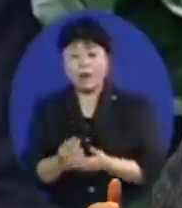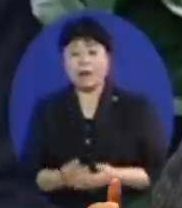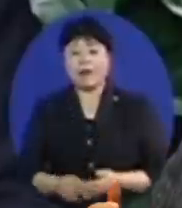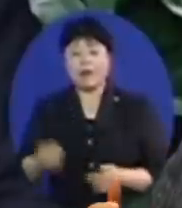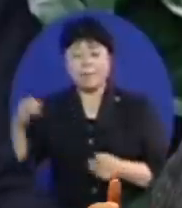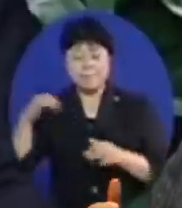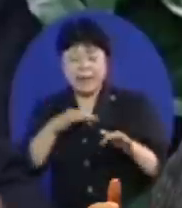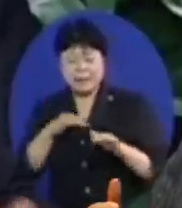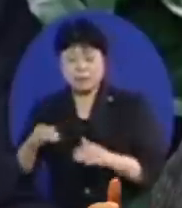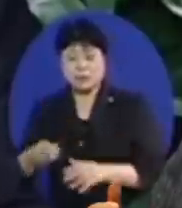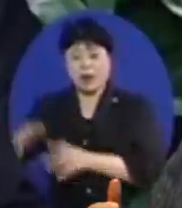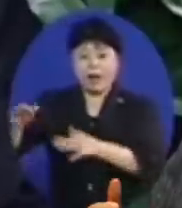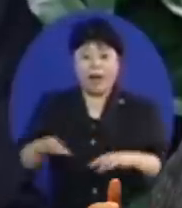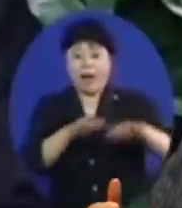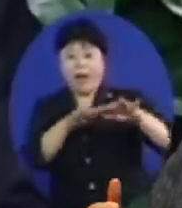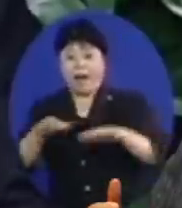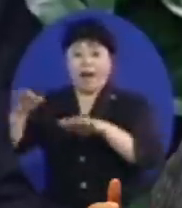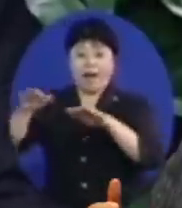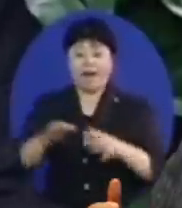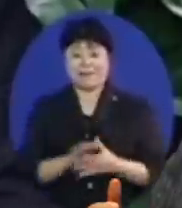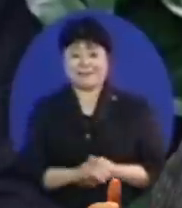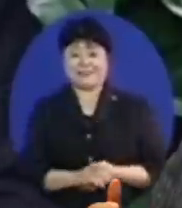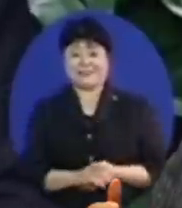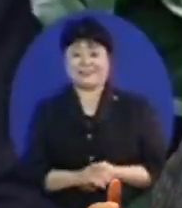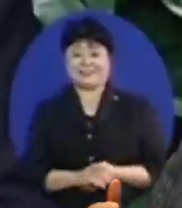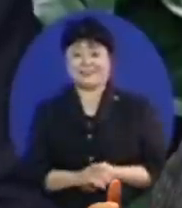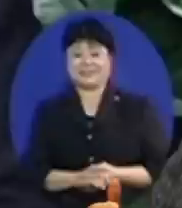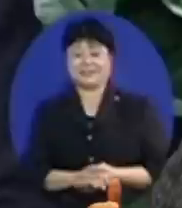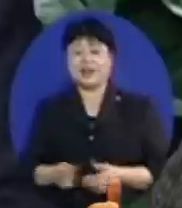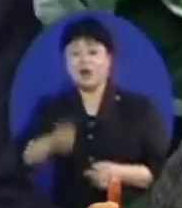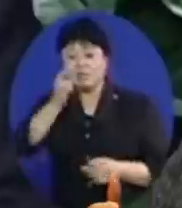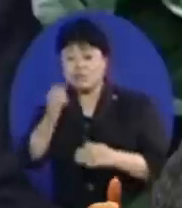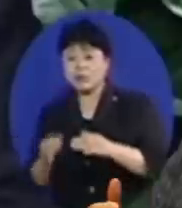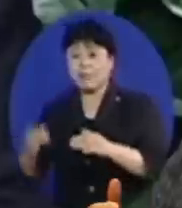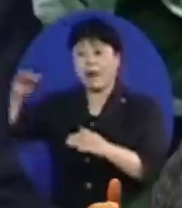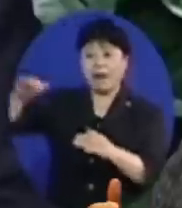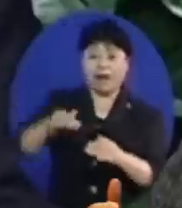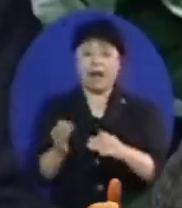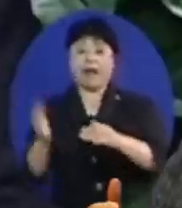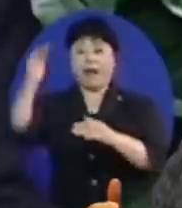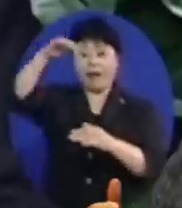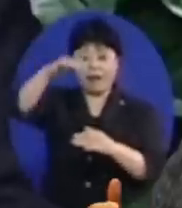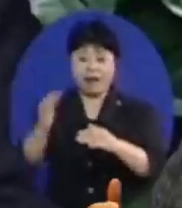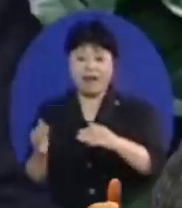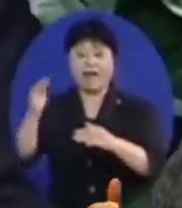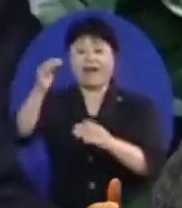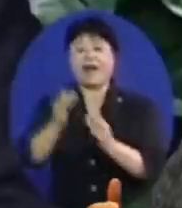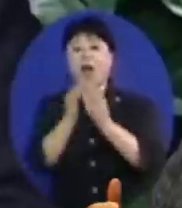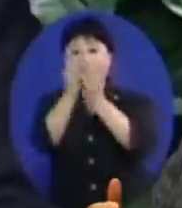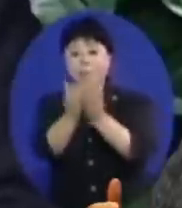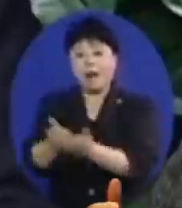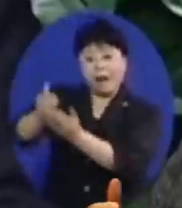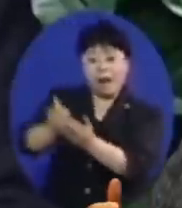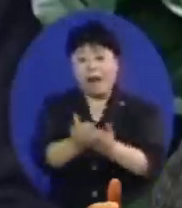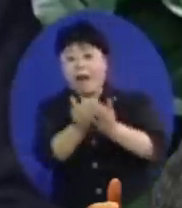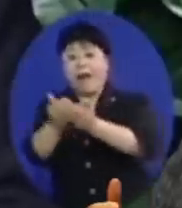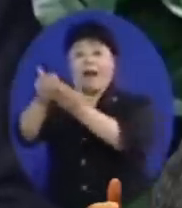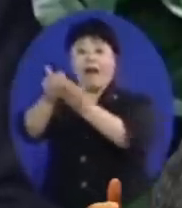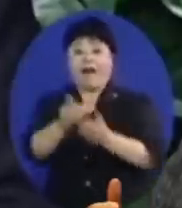물을 뛰게 만드는 것입니다. 물이 막 공중으로 뜁니다. 배가 순식간에 뒤엎어질 것